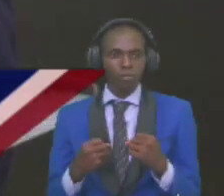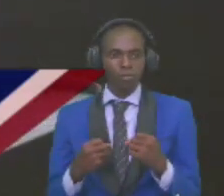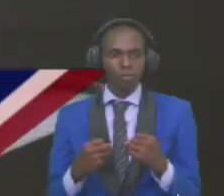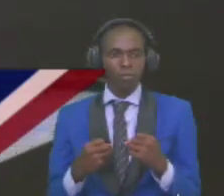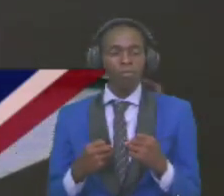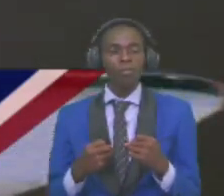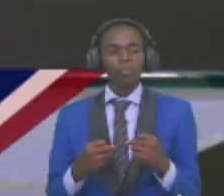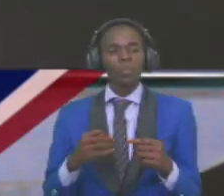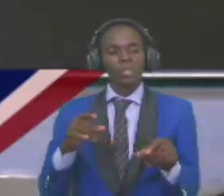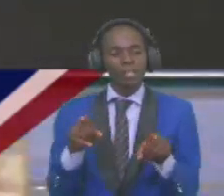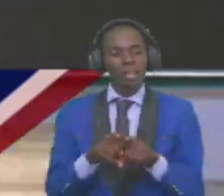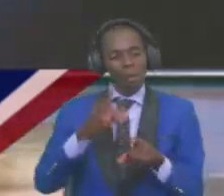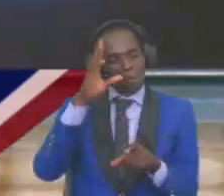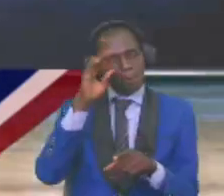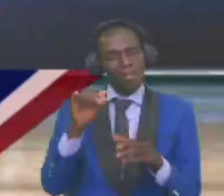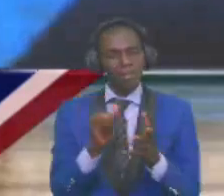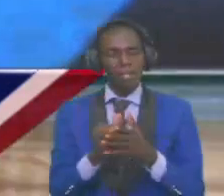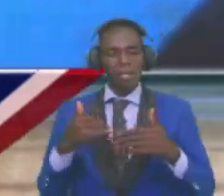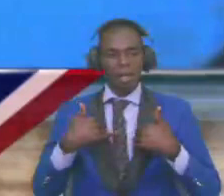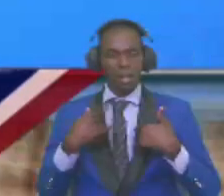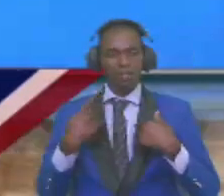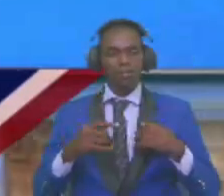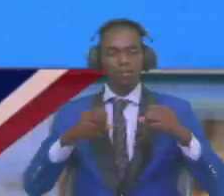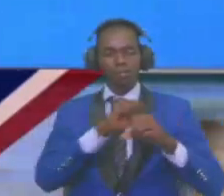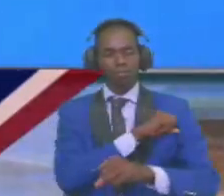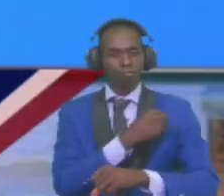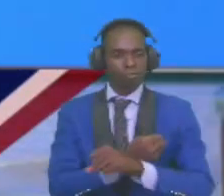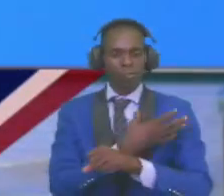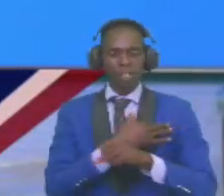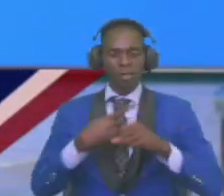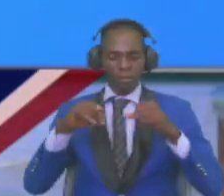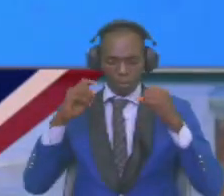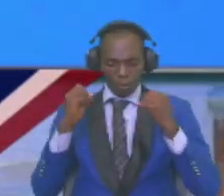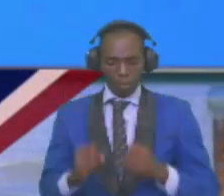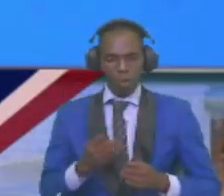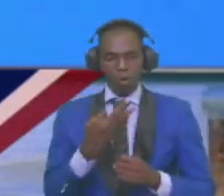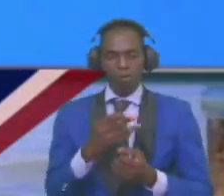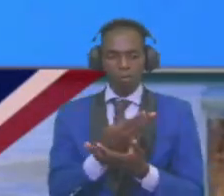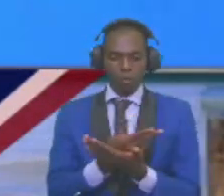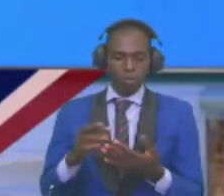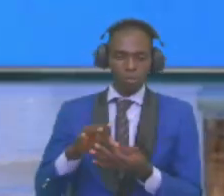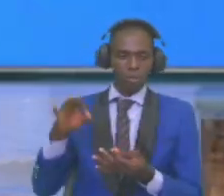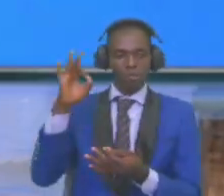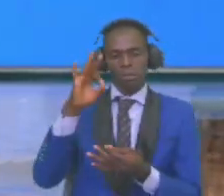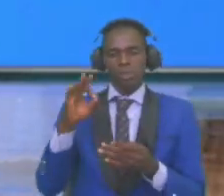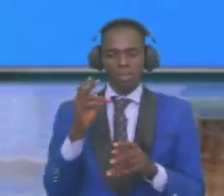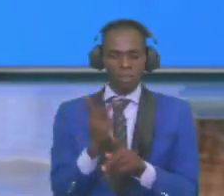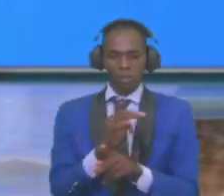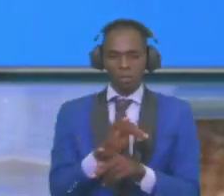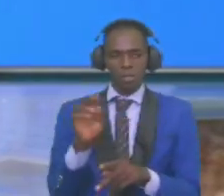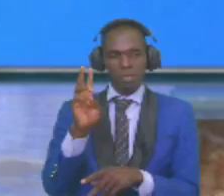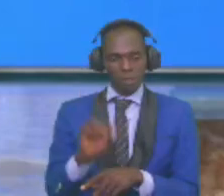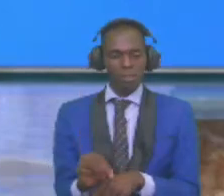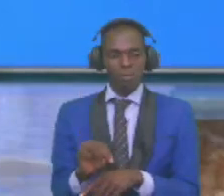comme des hommes qui ont la force et la puissance et dieu sait qu'un split qui les